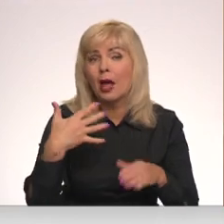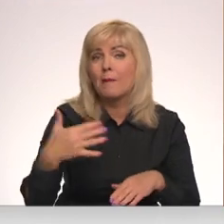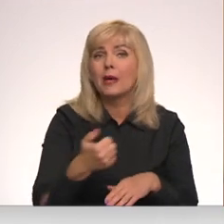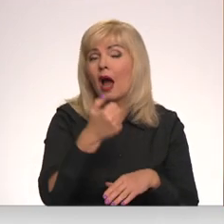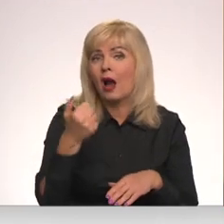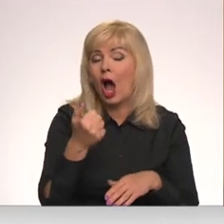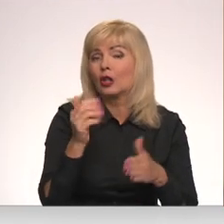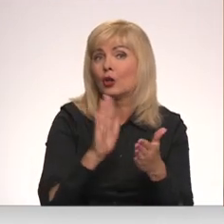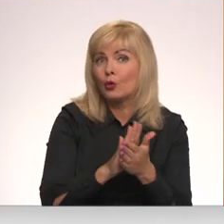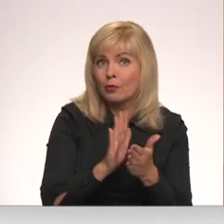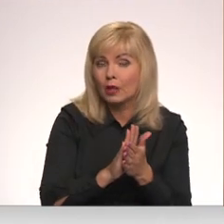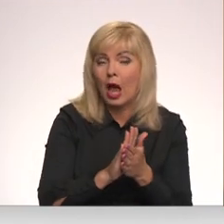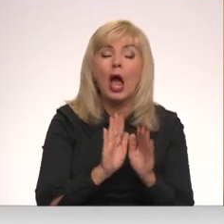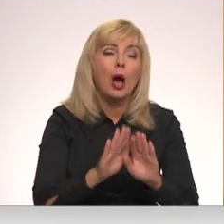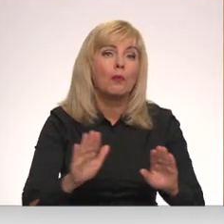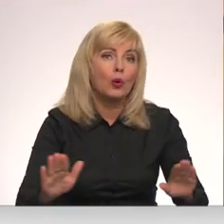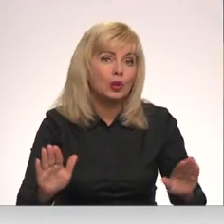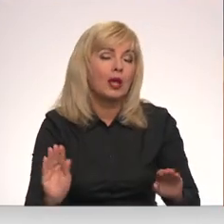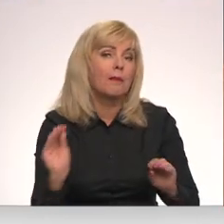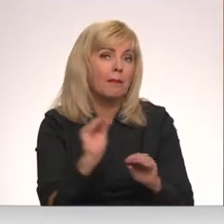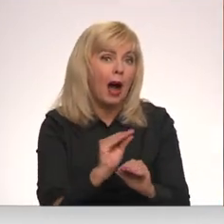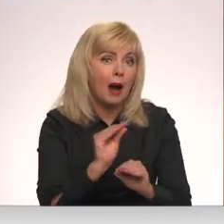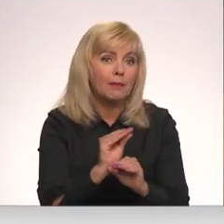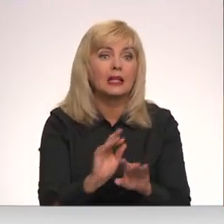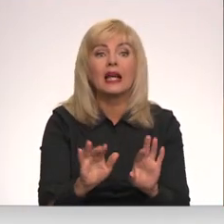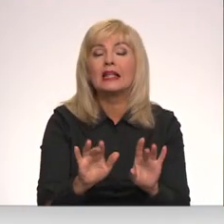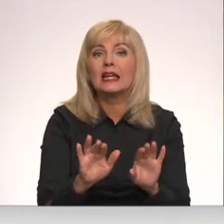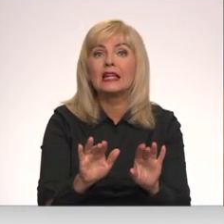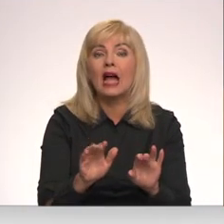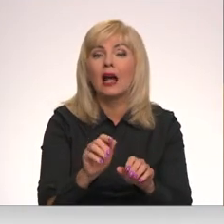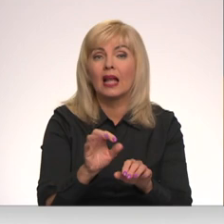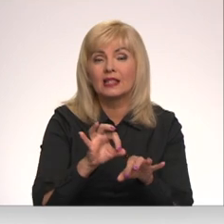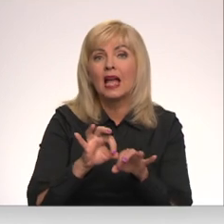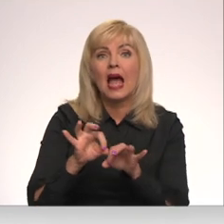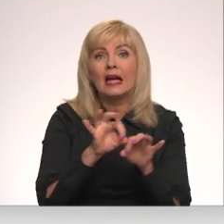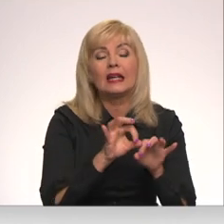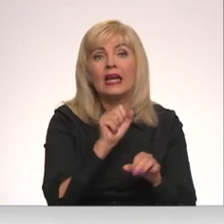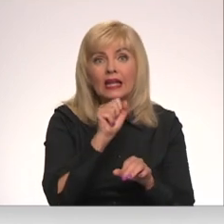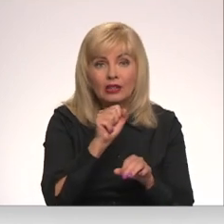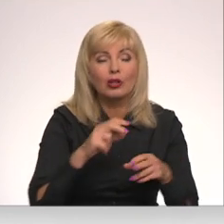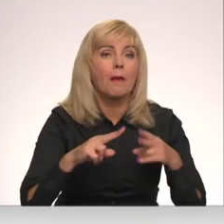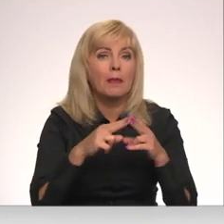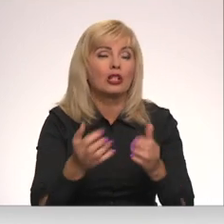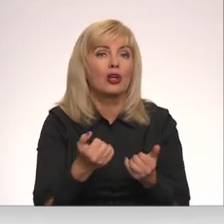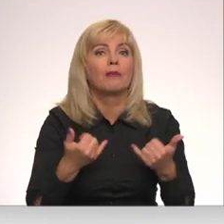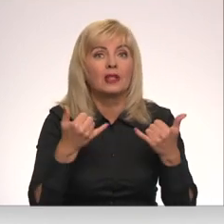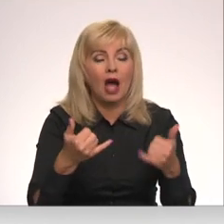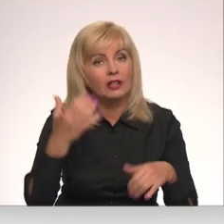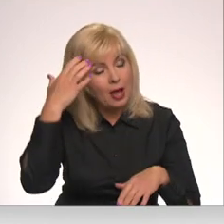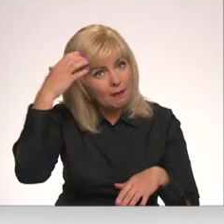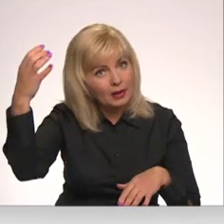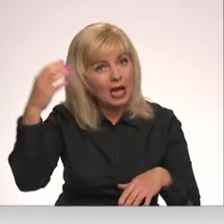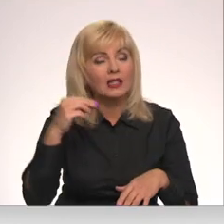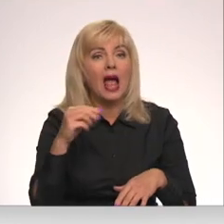Jubilejas reizē muzeja ekspozīcijas papildina digitālais gids. Muzeja jubilejā pils saņēma dāvinājumu no princeses